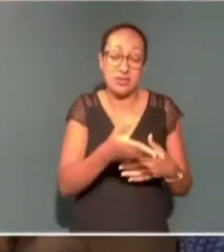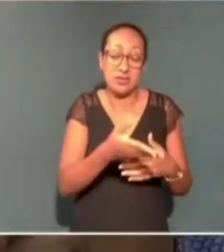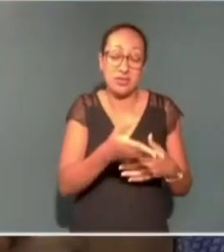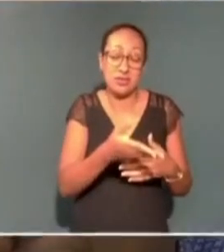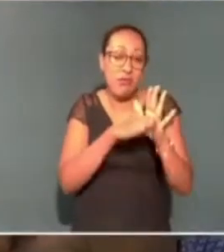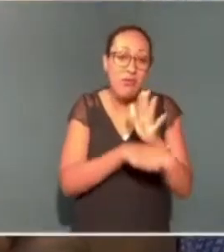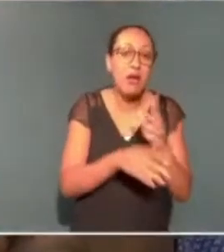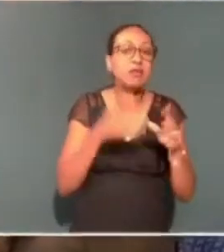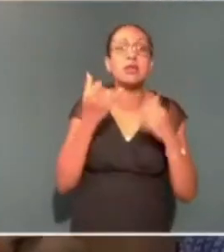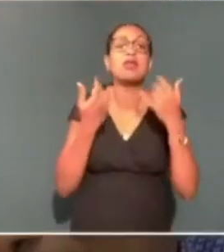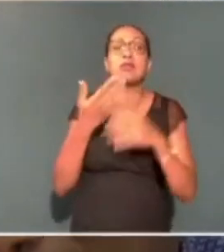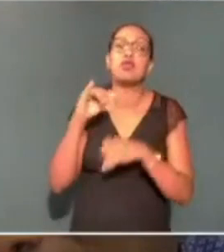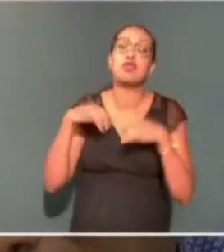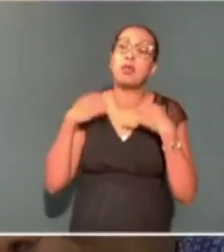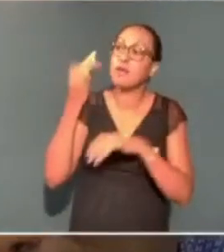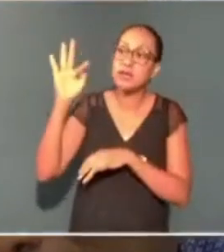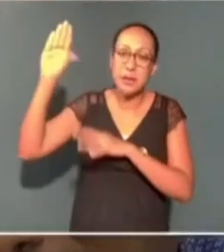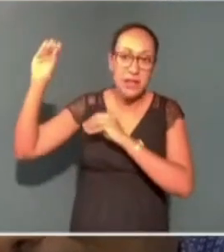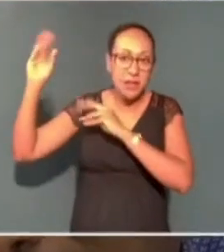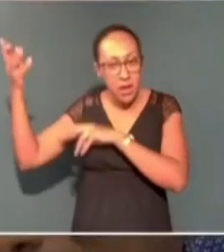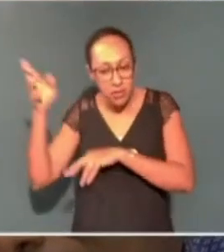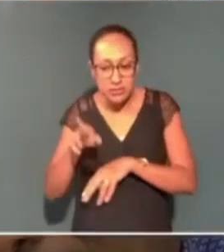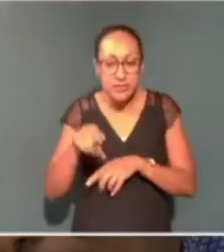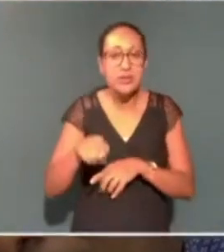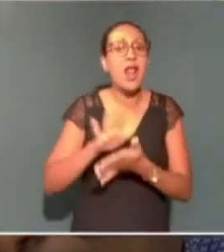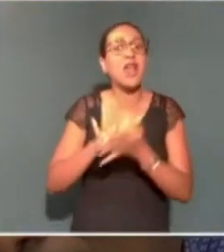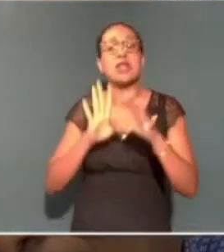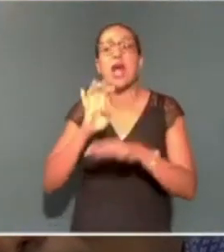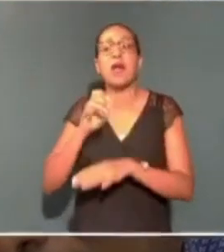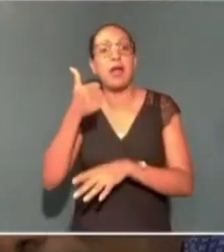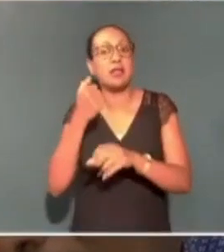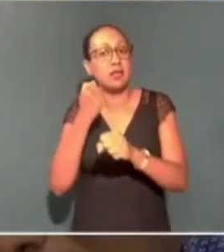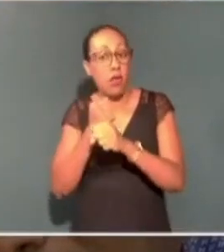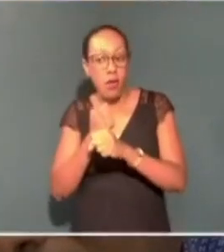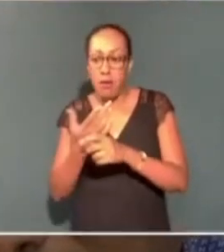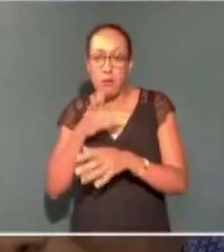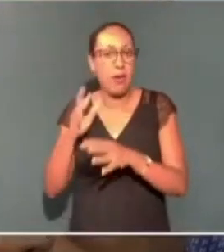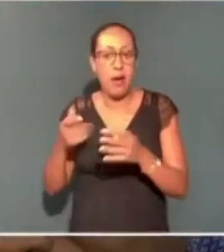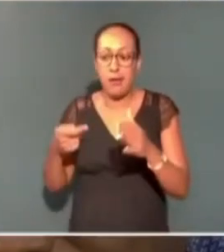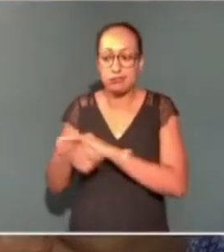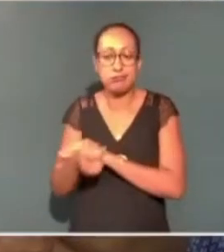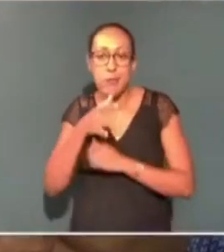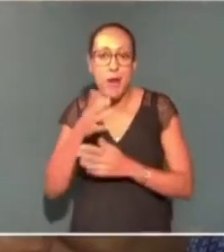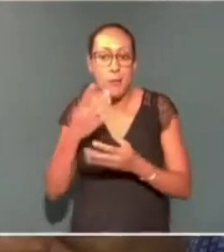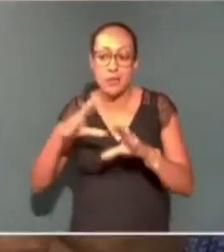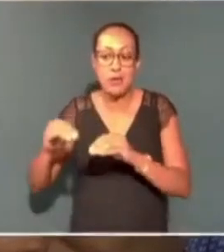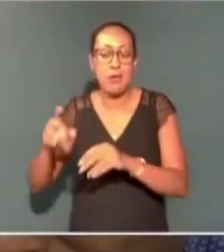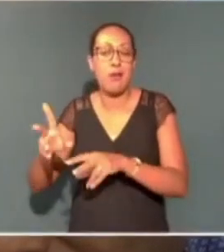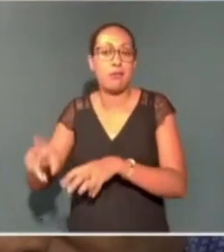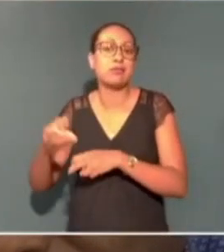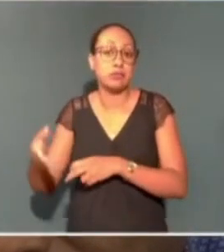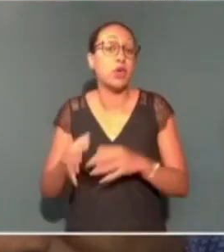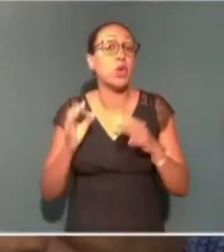veut s'installer en agriculture, s'il a déjà dépassé 41 ans, il n'a pas le droit aux dotations. Voilà pourquoi la Commission proposait cela. Je